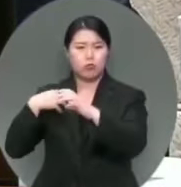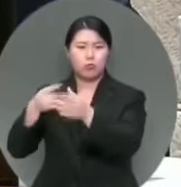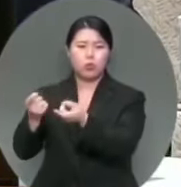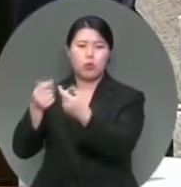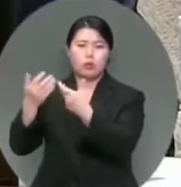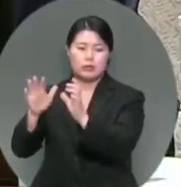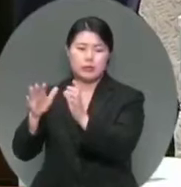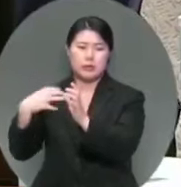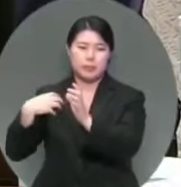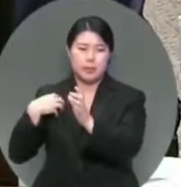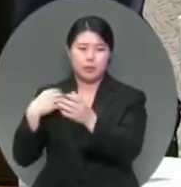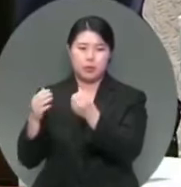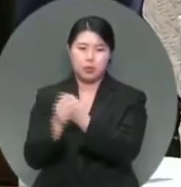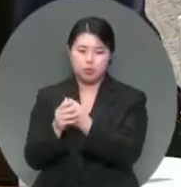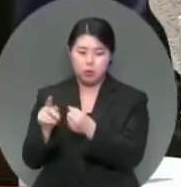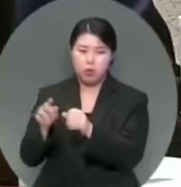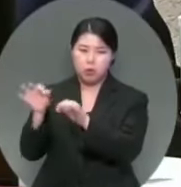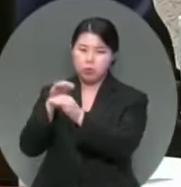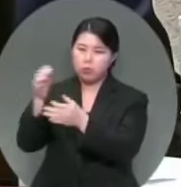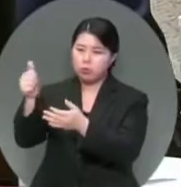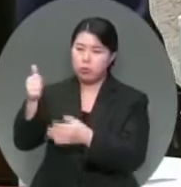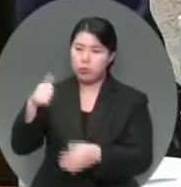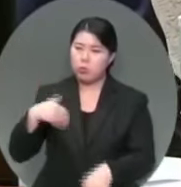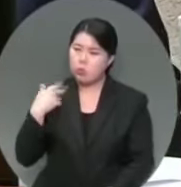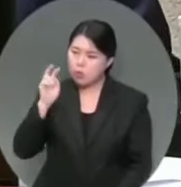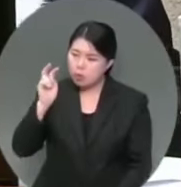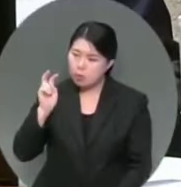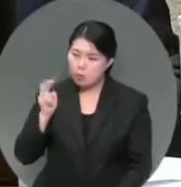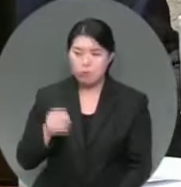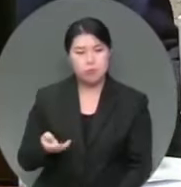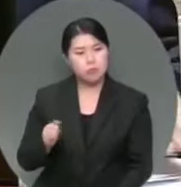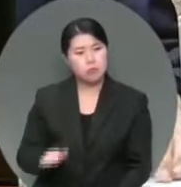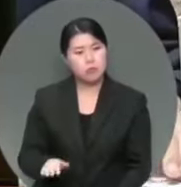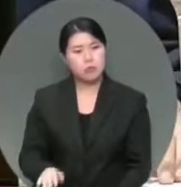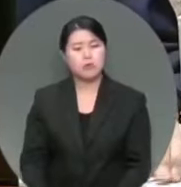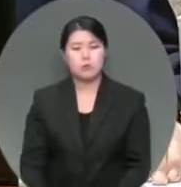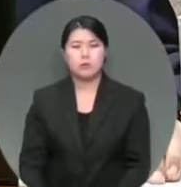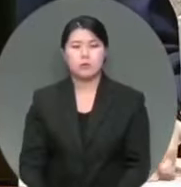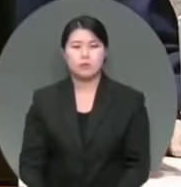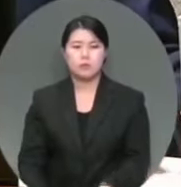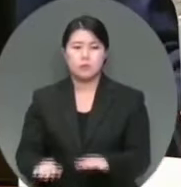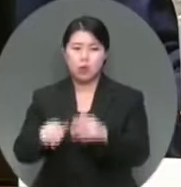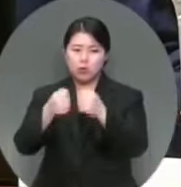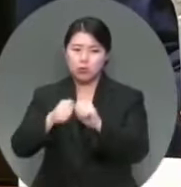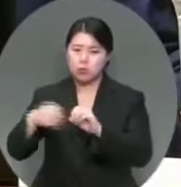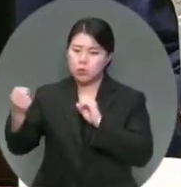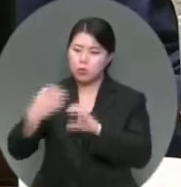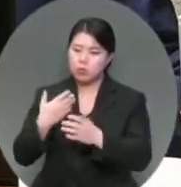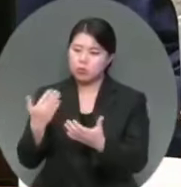거라 부총리께서는 모르실 줄 알았는데 뭐 아무튼 굉장히 구체적으로